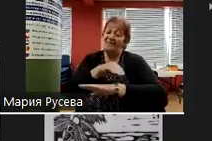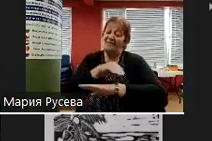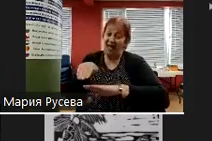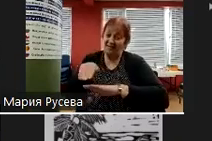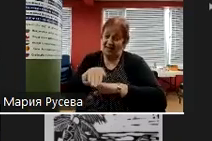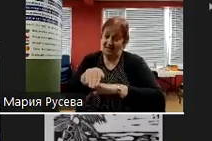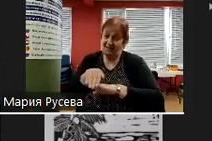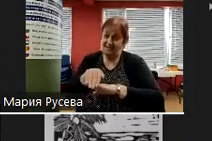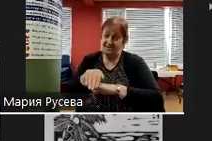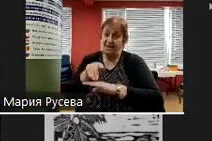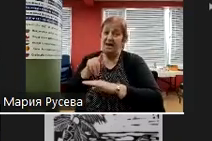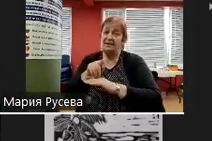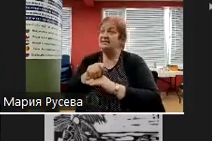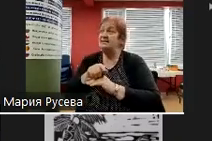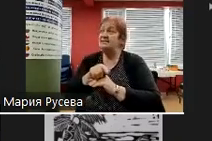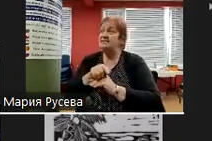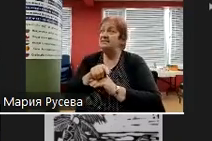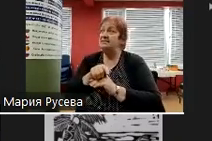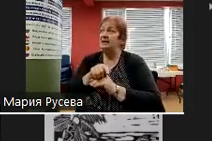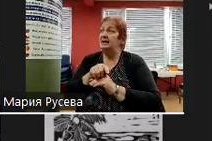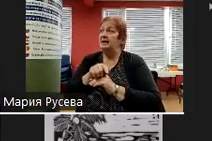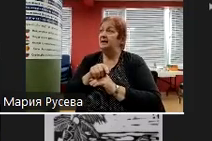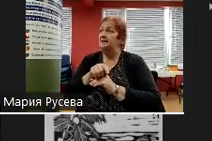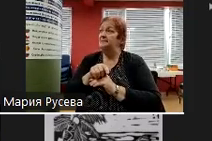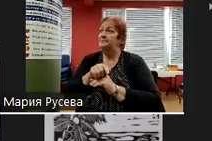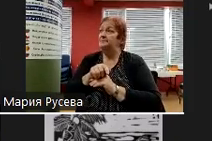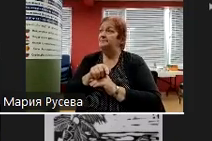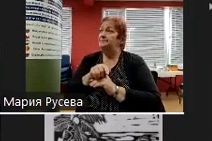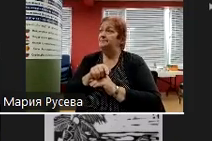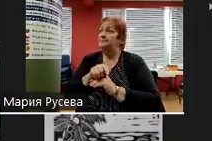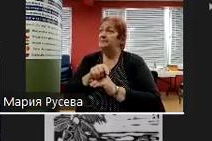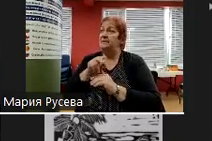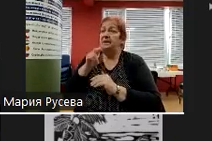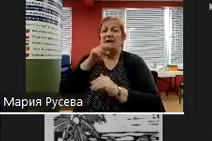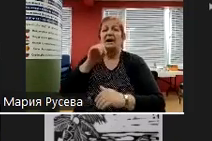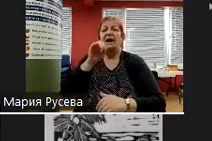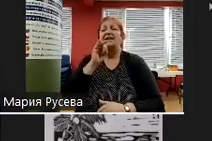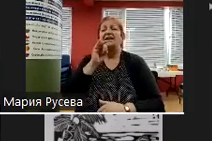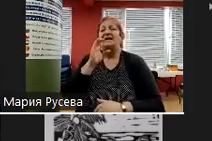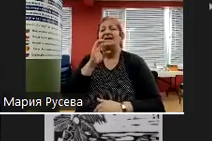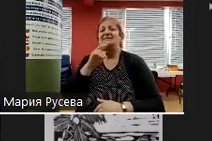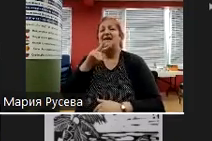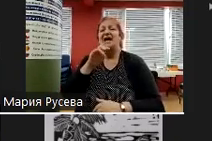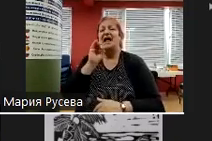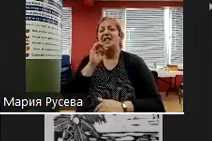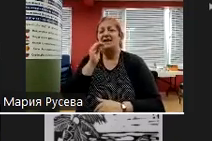с Bitly съкращава това цялото